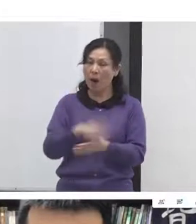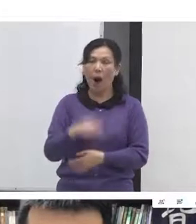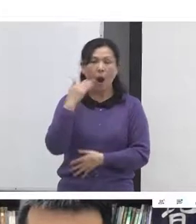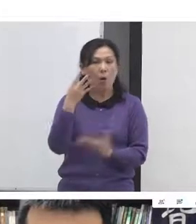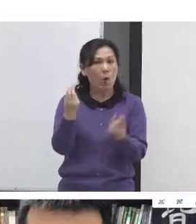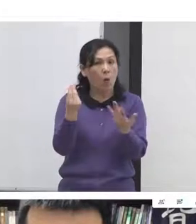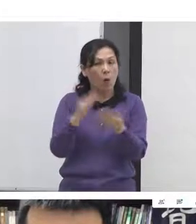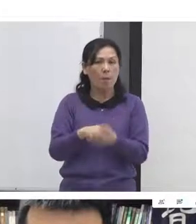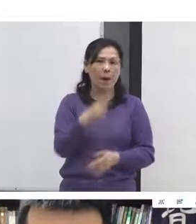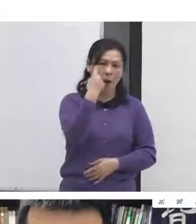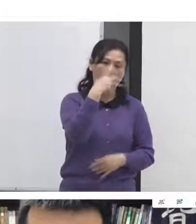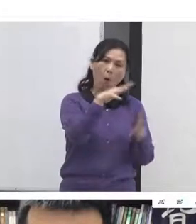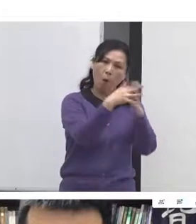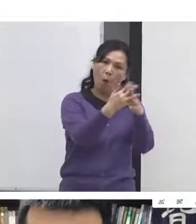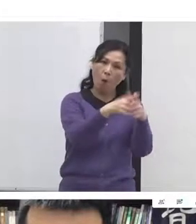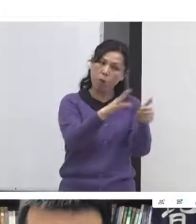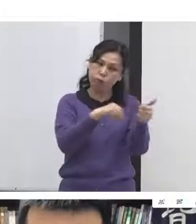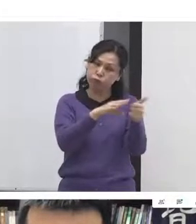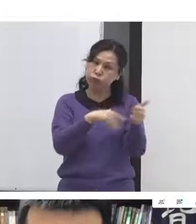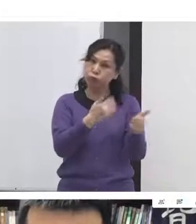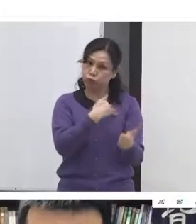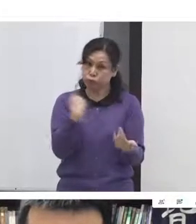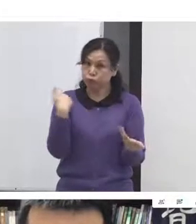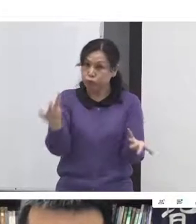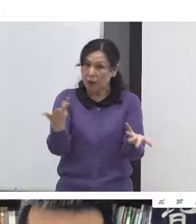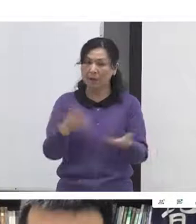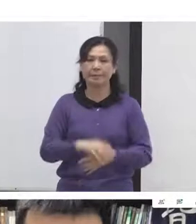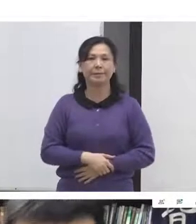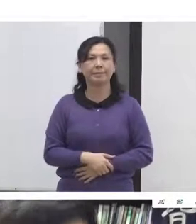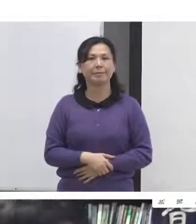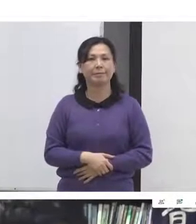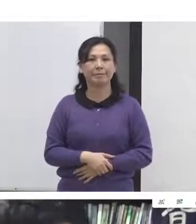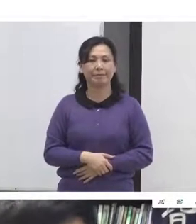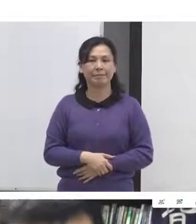从欧美经验学习的地方？